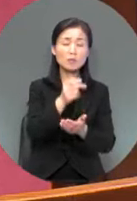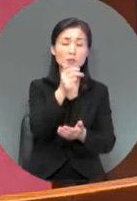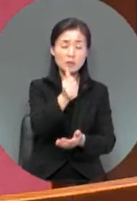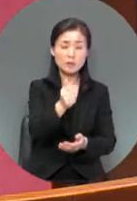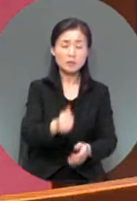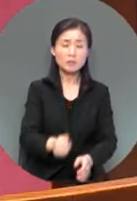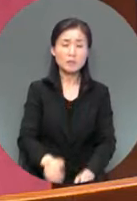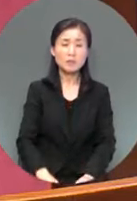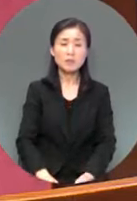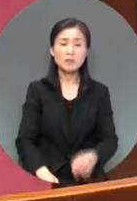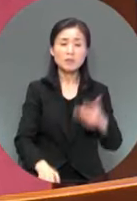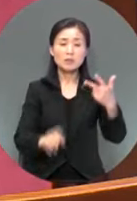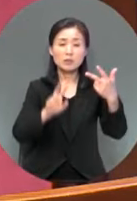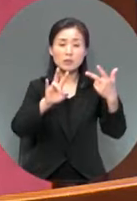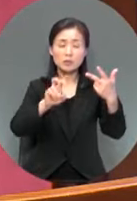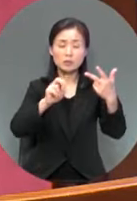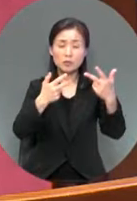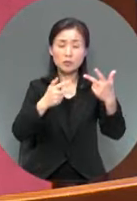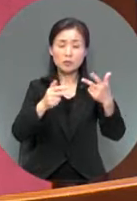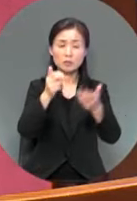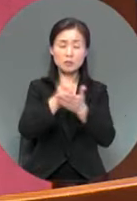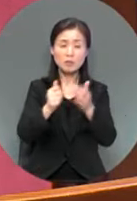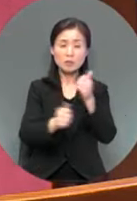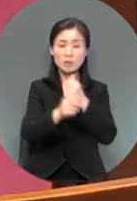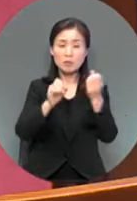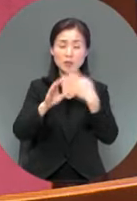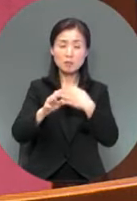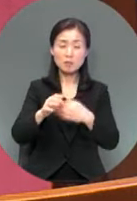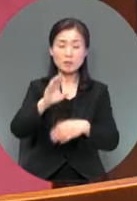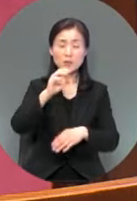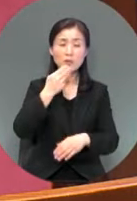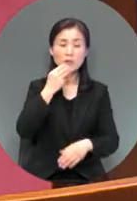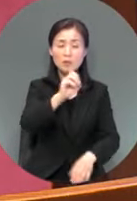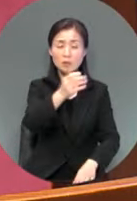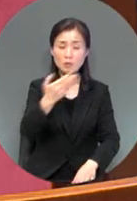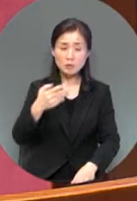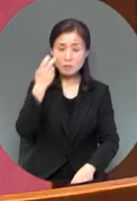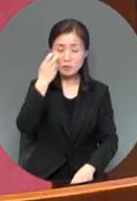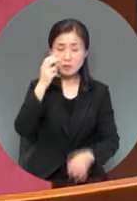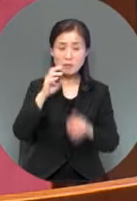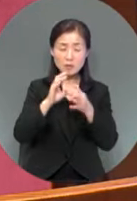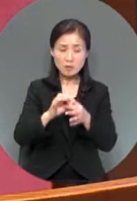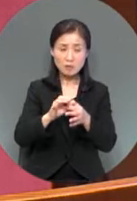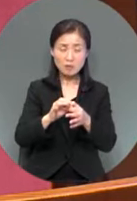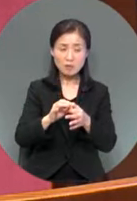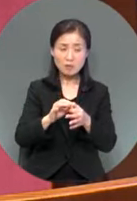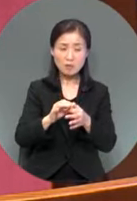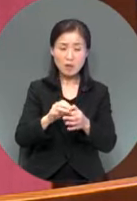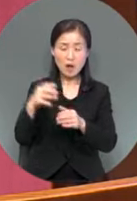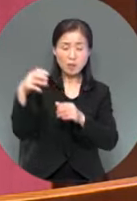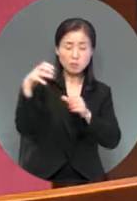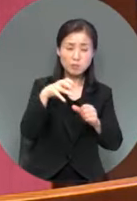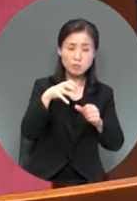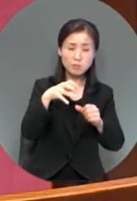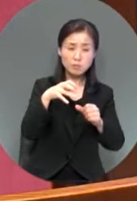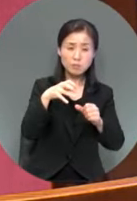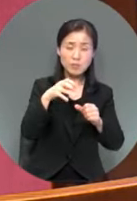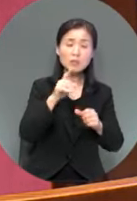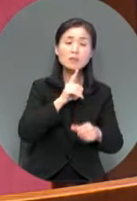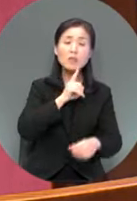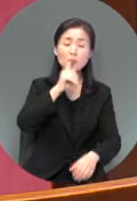지난 7월 26일 법사위에서 답변하신 걸 보니까 이 서울 양평 고속도로 수사 관련해서 어떤 압력을 가했다는